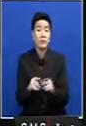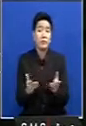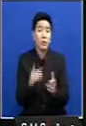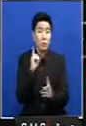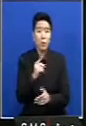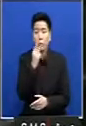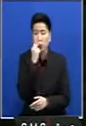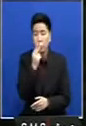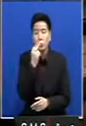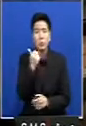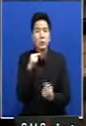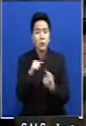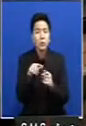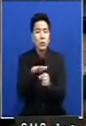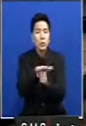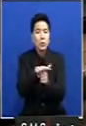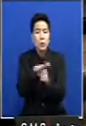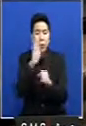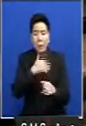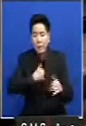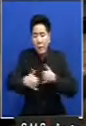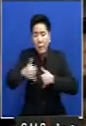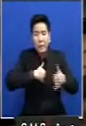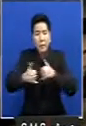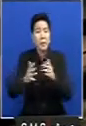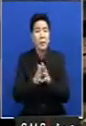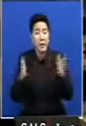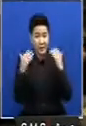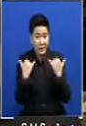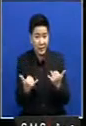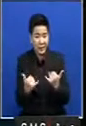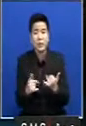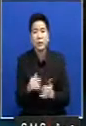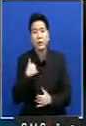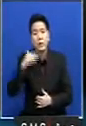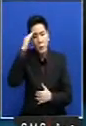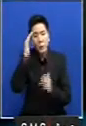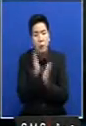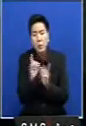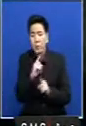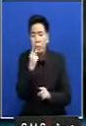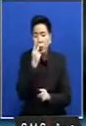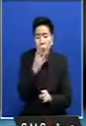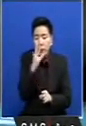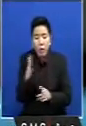จจะมีขบวนการอาศัยจังหวะช่วงที่คนผ่านไปผ่านมาในด่านเยอะๆแบบนี้คิดว่าตำรวจอาจจะละหล